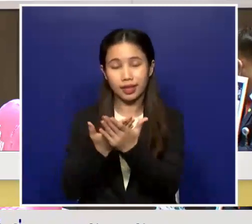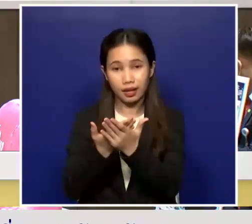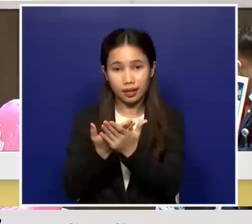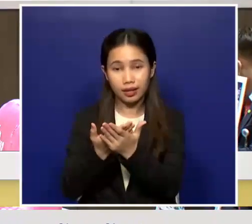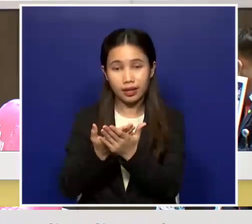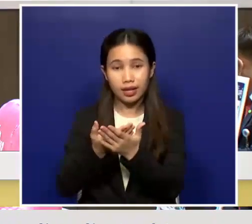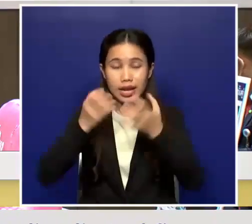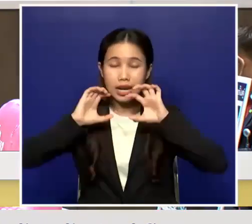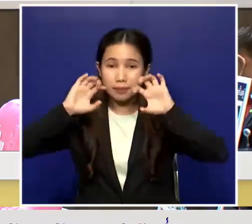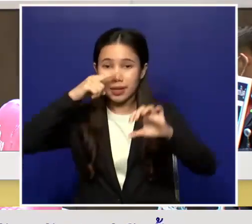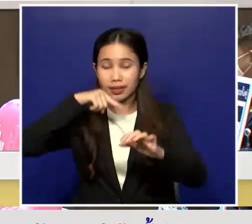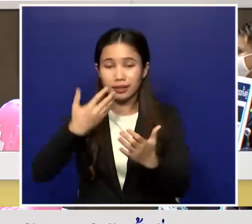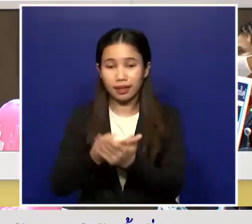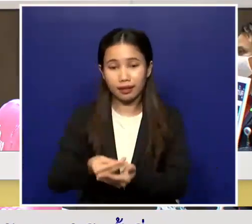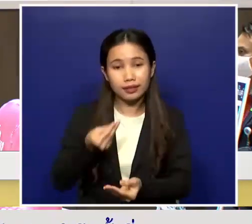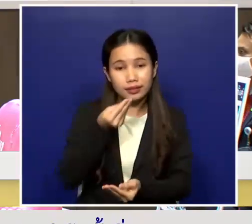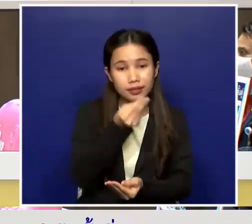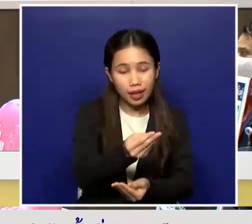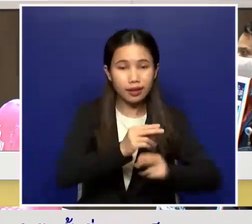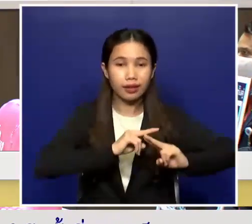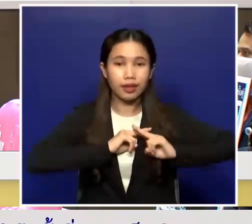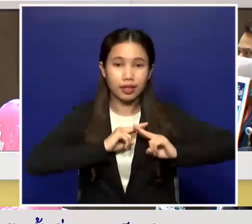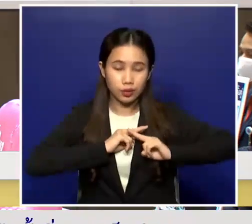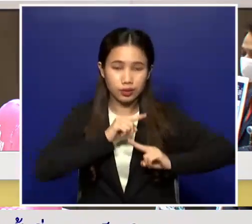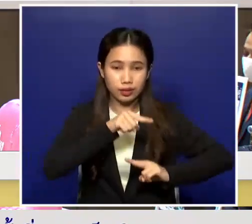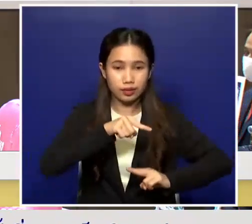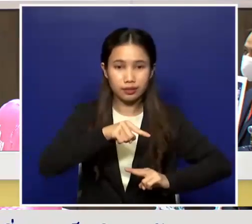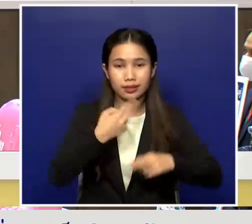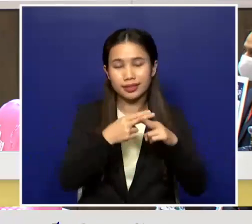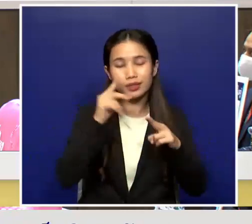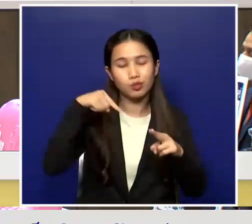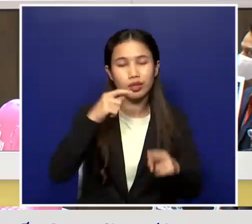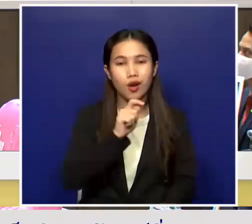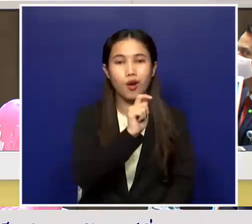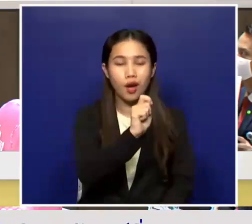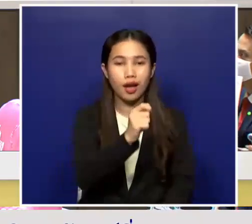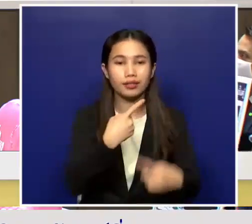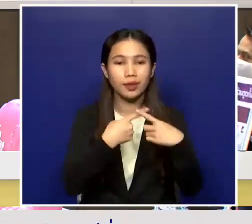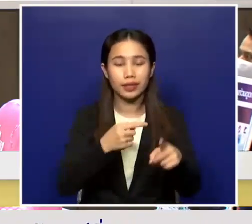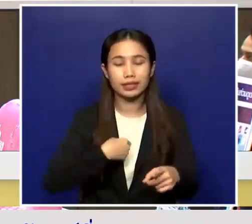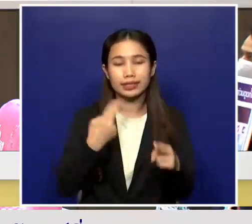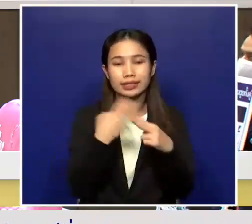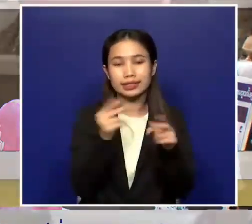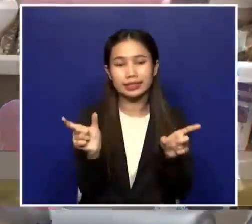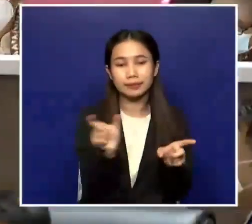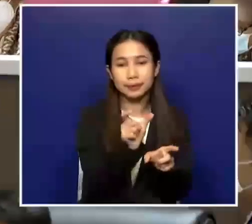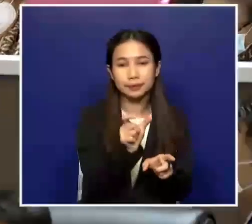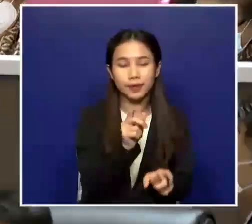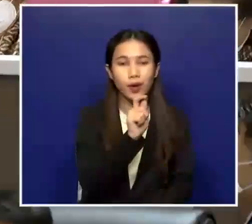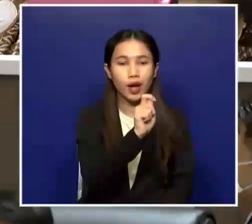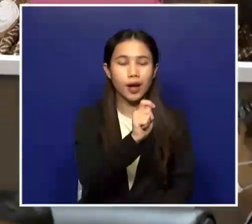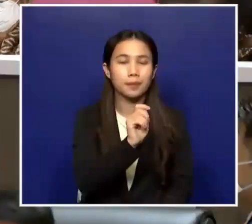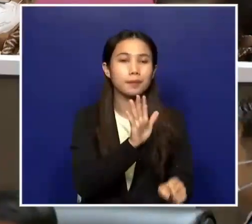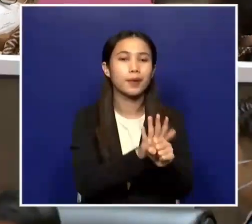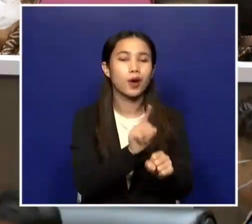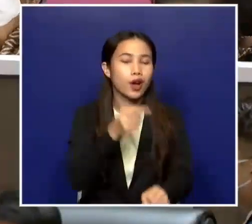ทยจ่ายผ่านเอกชนรายนี้เลยครับนี่นะครับนางออ่างนะครับคราวนี้ไม่เอ่ยชื่อนะออ่างก็พอนะเป็นที่เข้าใจกันว่าหมาย